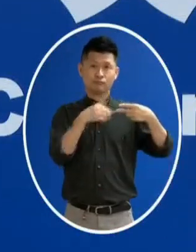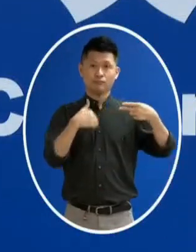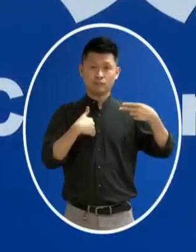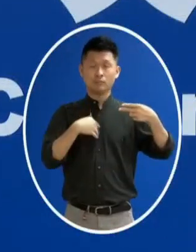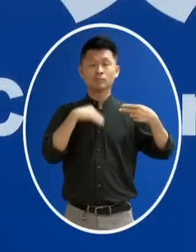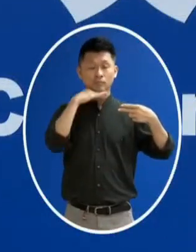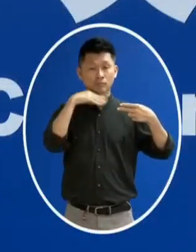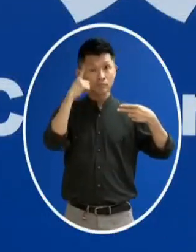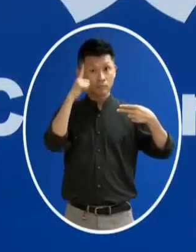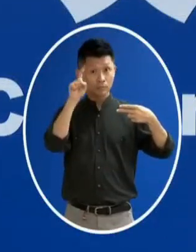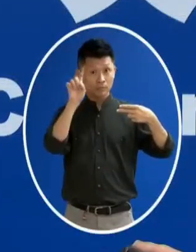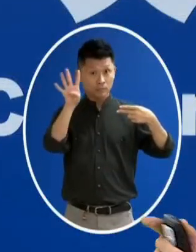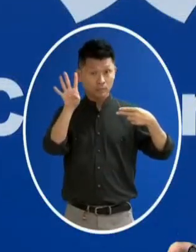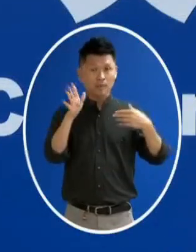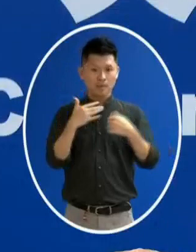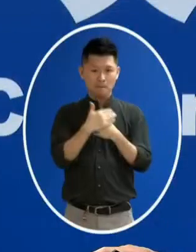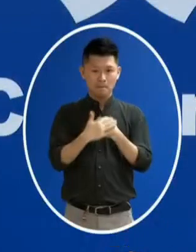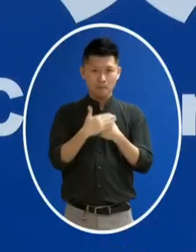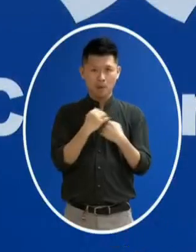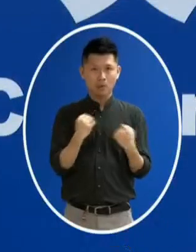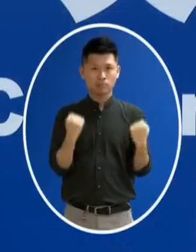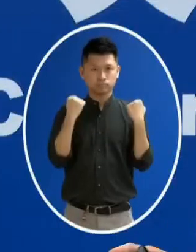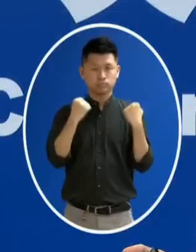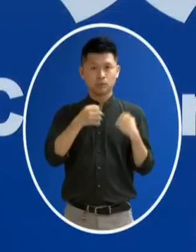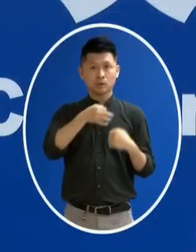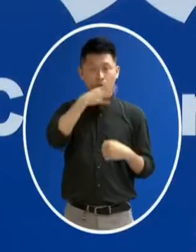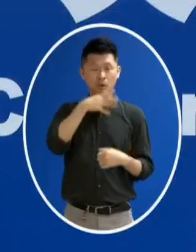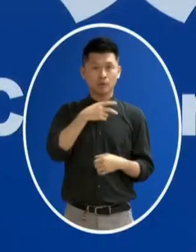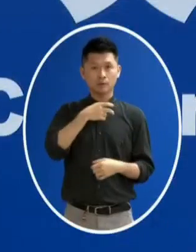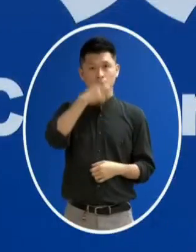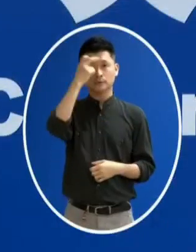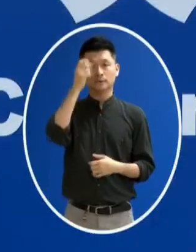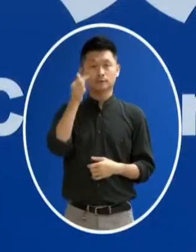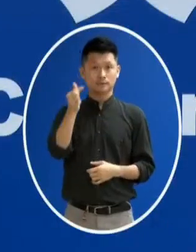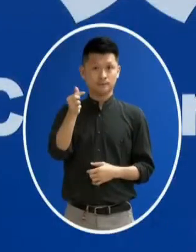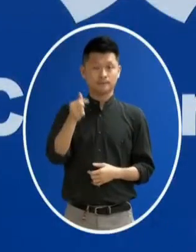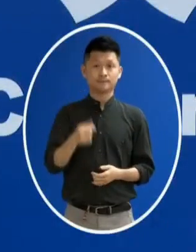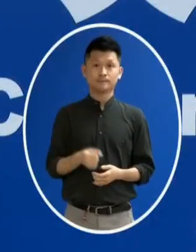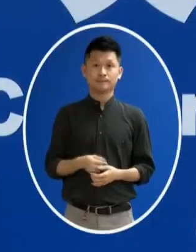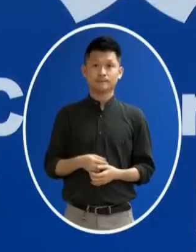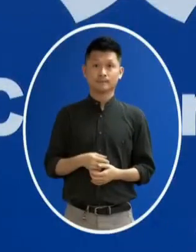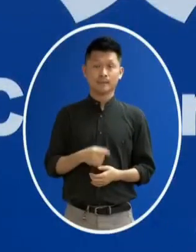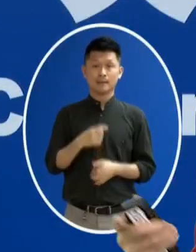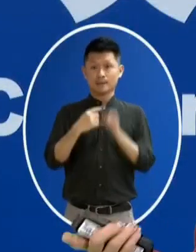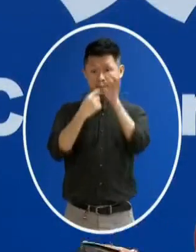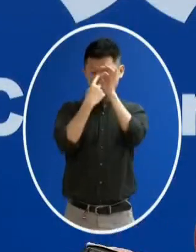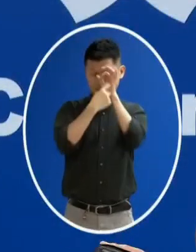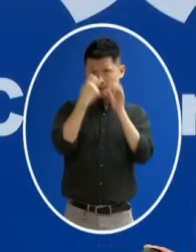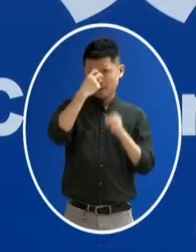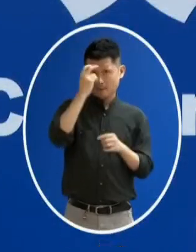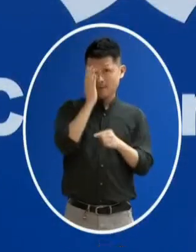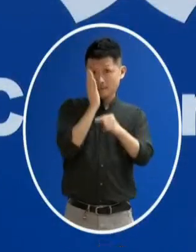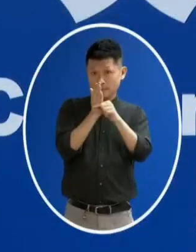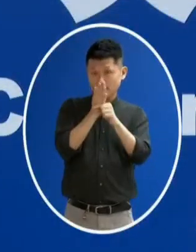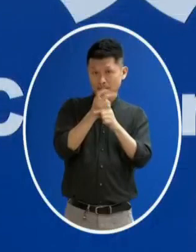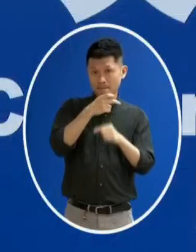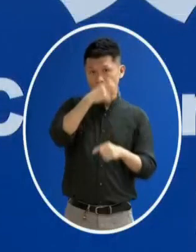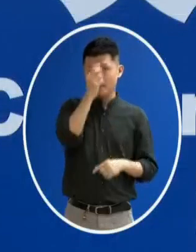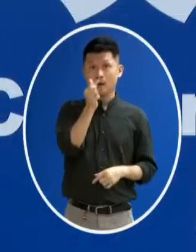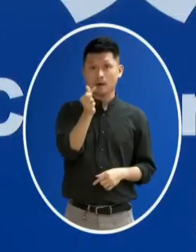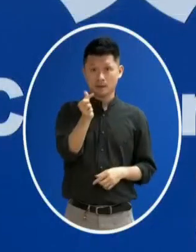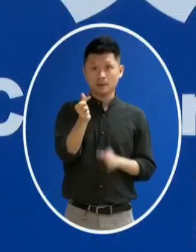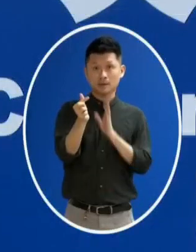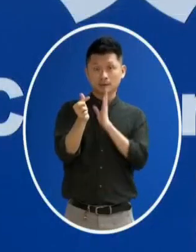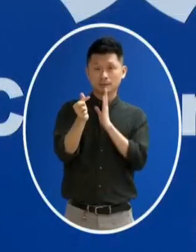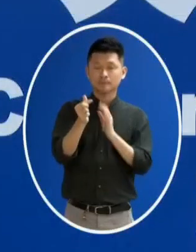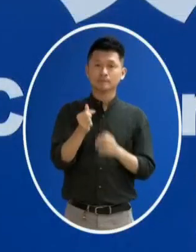种疫苗可能还是会确诊的，只是说他的传染力相对比较低，而且不太会有重症的情况或是死亡。而北市疫情